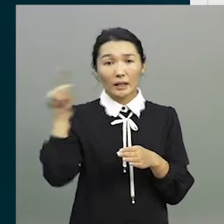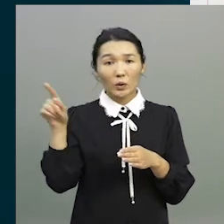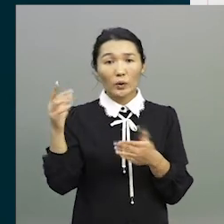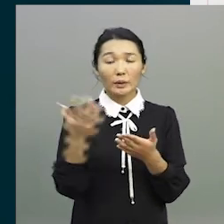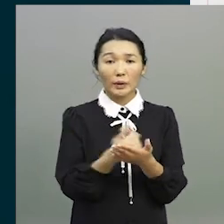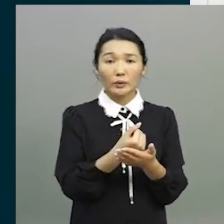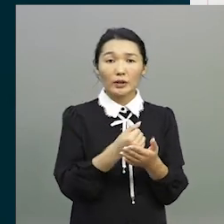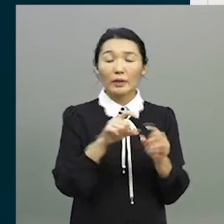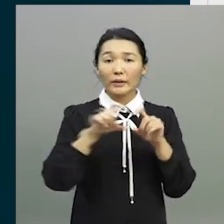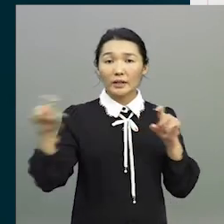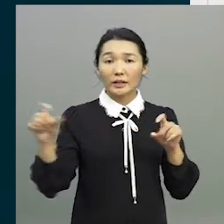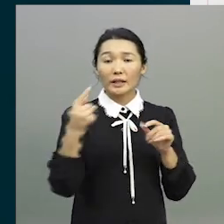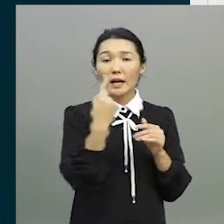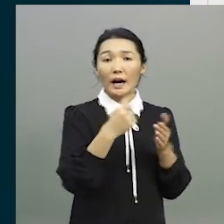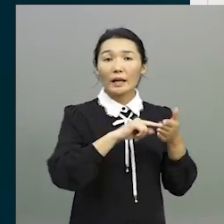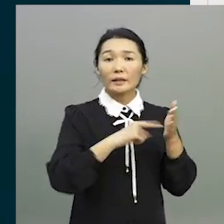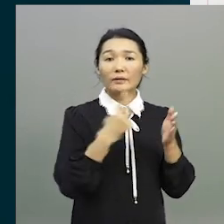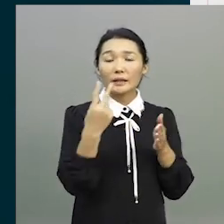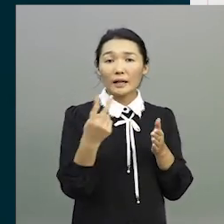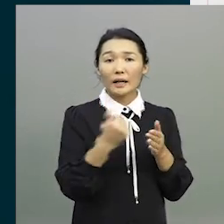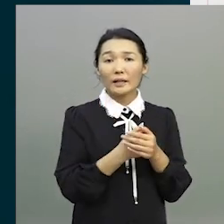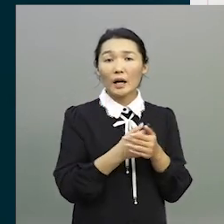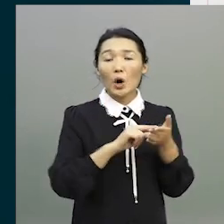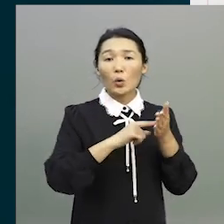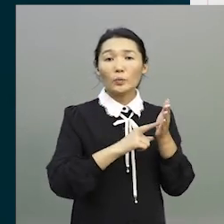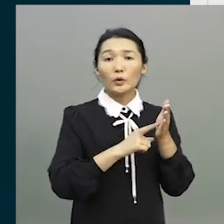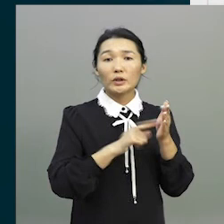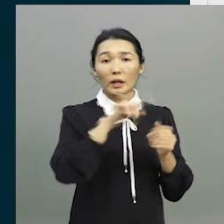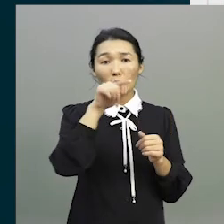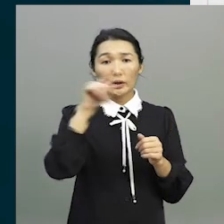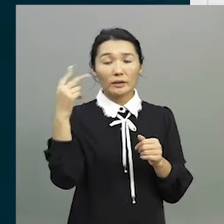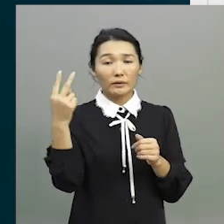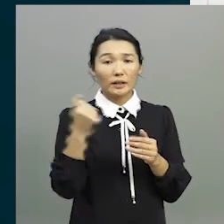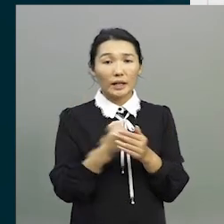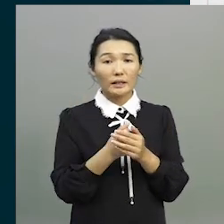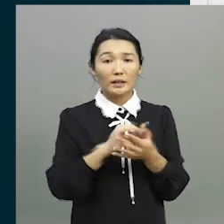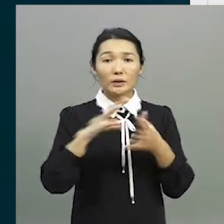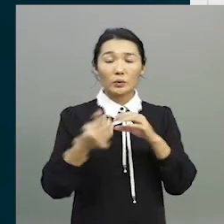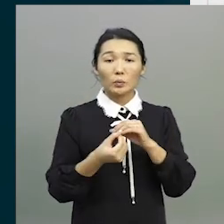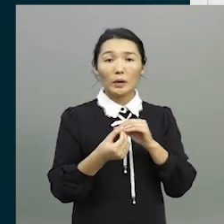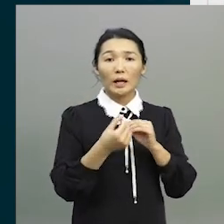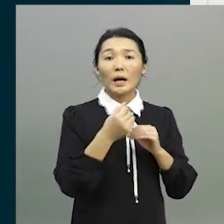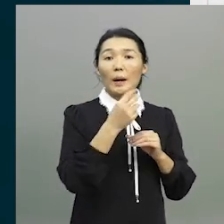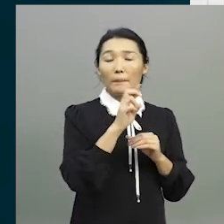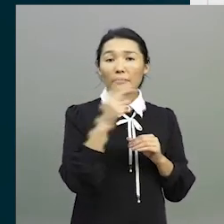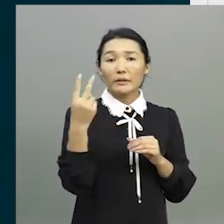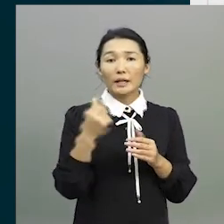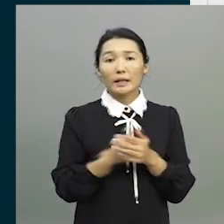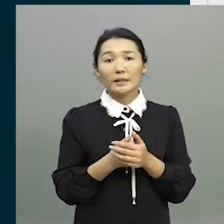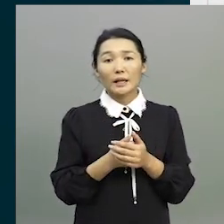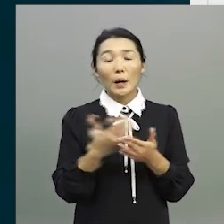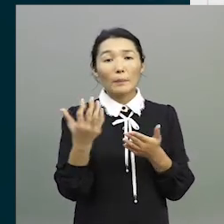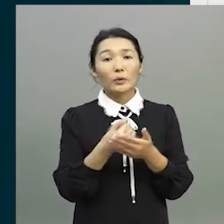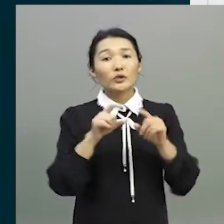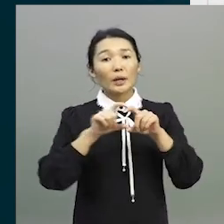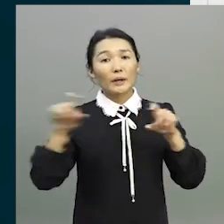1 2 умноженное на корень квадратный из ума в квадрате и b в квадрате получаем равенство всех